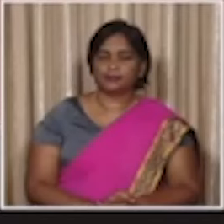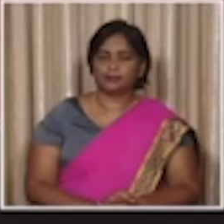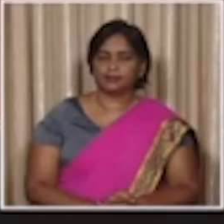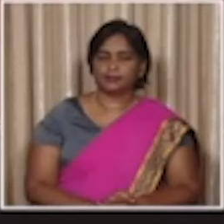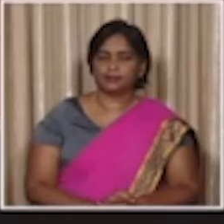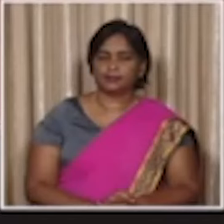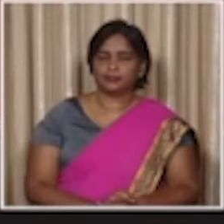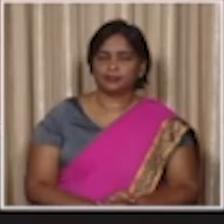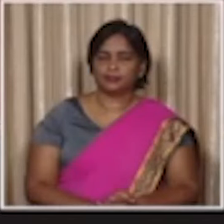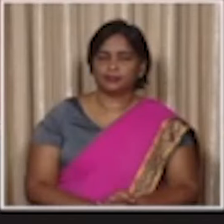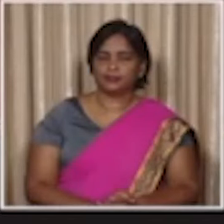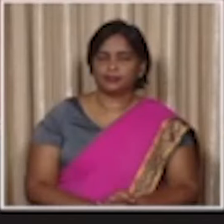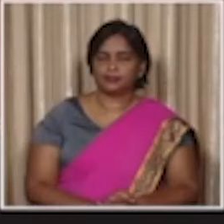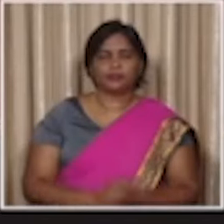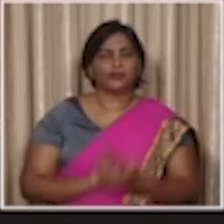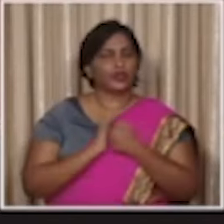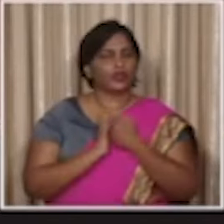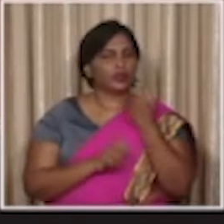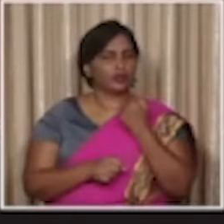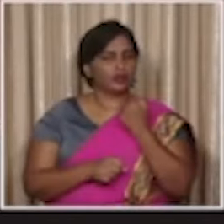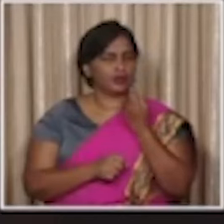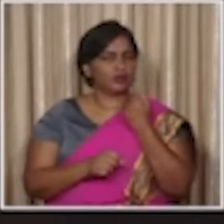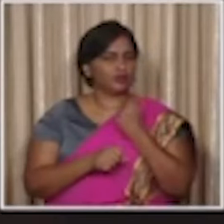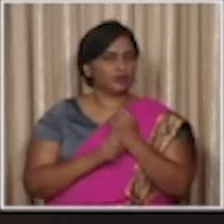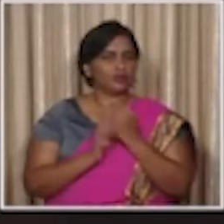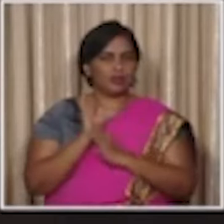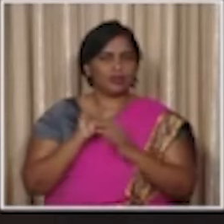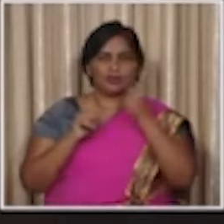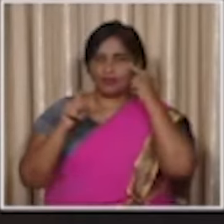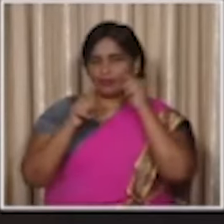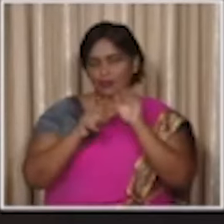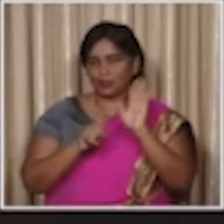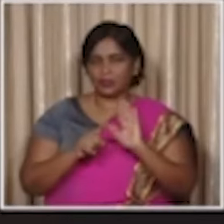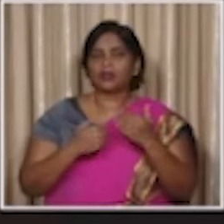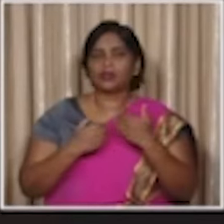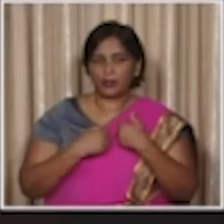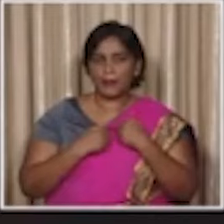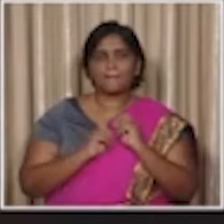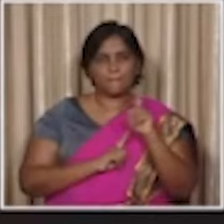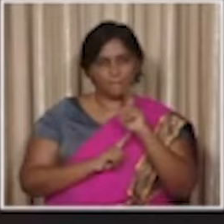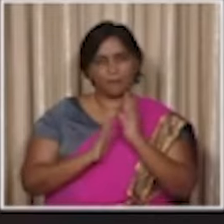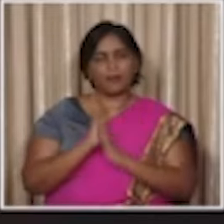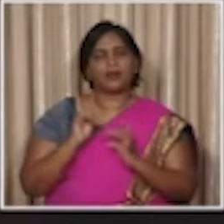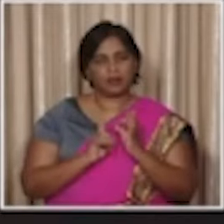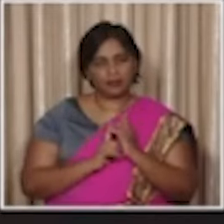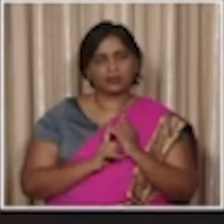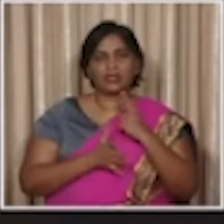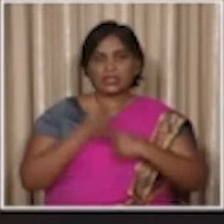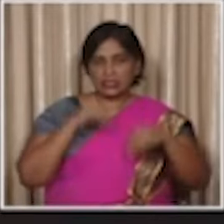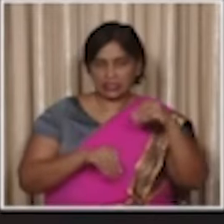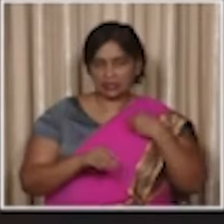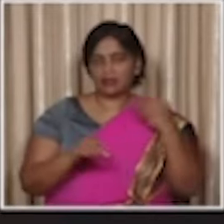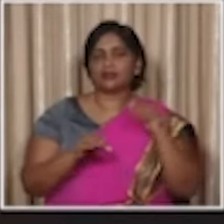අයික හරි ගරෝ, මේ මුදල් රාජ්‍ය අමාත්‍යතුමා ඔය ප්‍රශ්නෙත් නම් අදාළ නැහැ. අපිත් පාර්ලිමේන්තු මන්ත්‍රීවරු මහජන ඡන්දෙන්